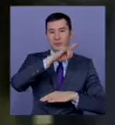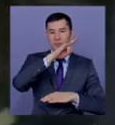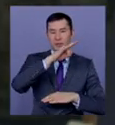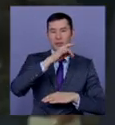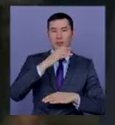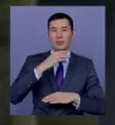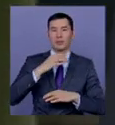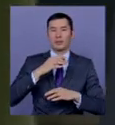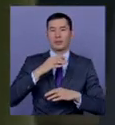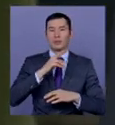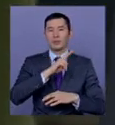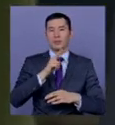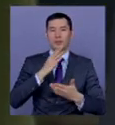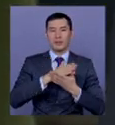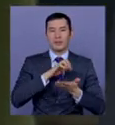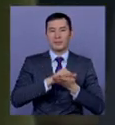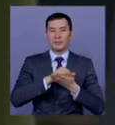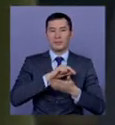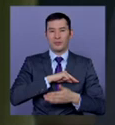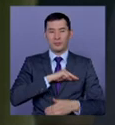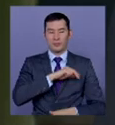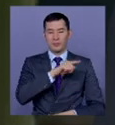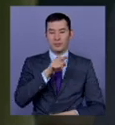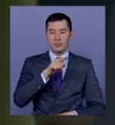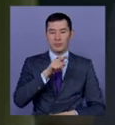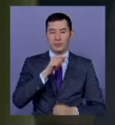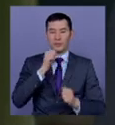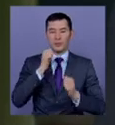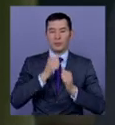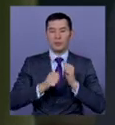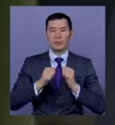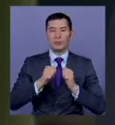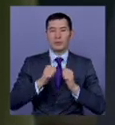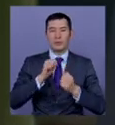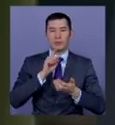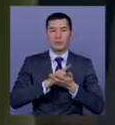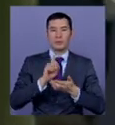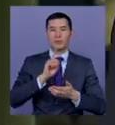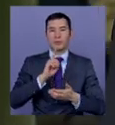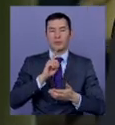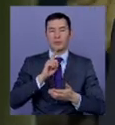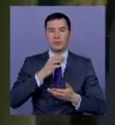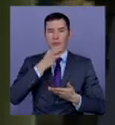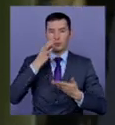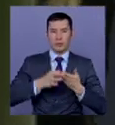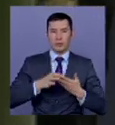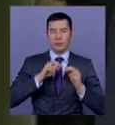жолаушыларды тасымалдаумен айналысатын әрбір әуе компаниясы өте биік маңыз беріп қарау керек деп ойлаймын.